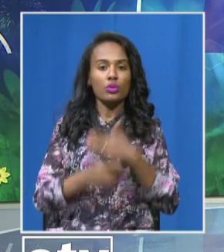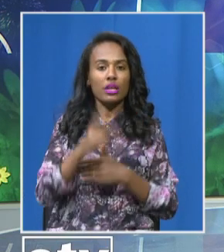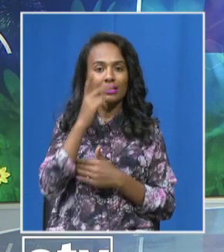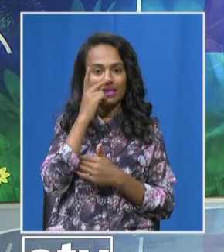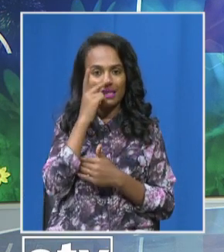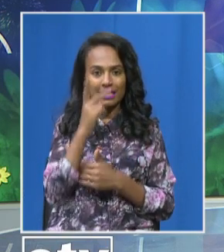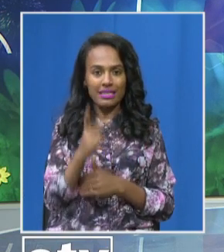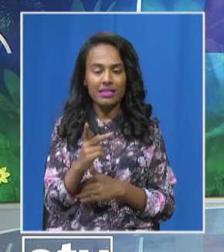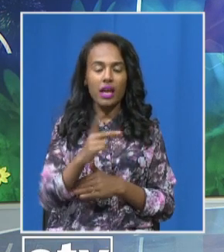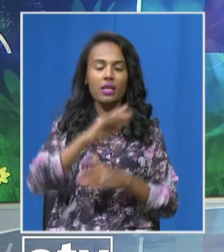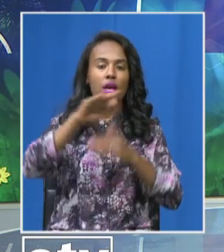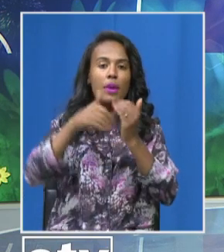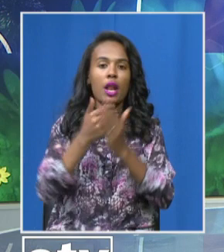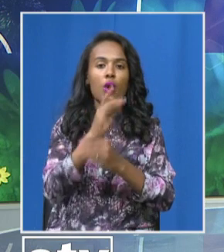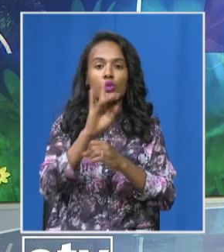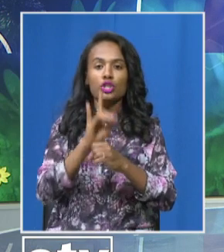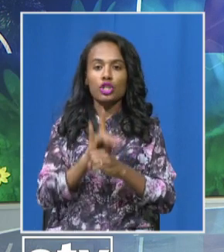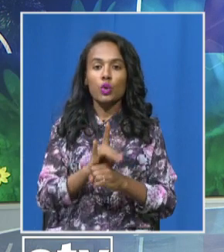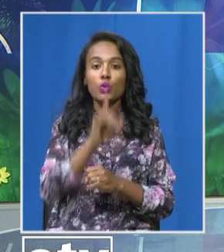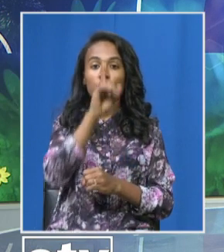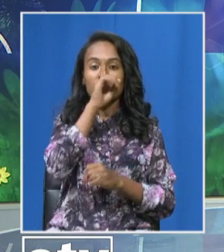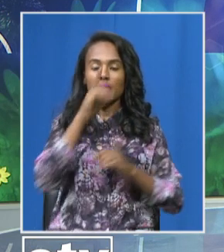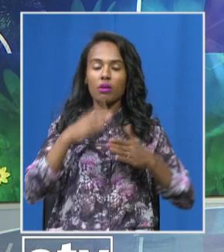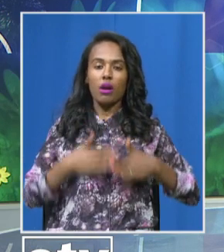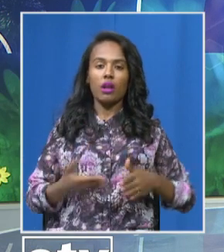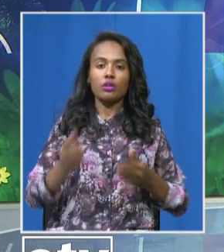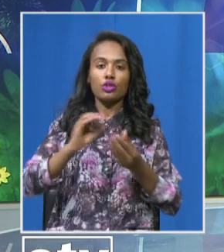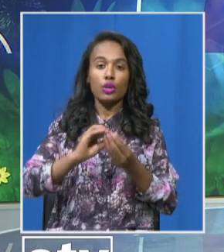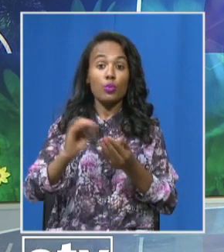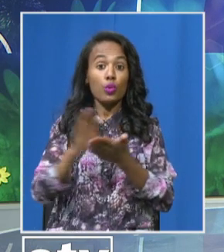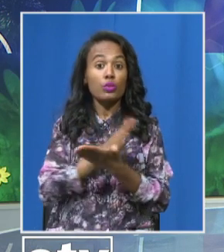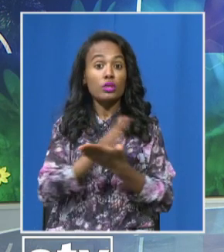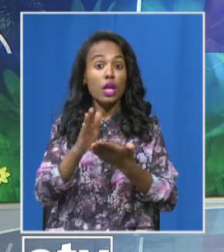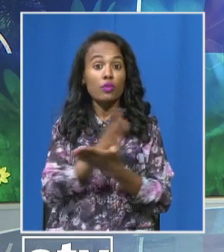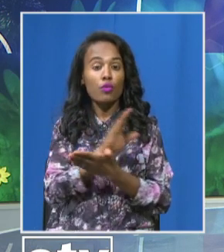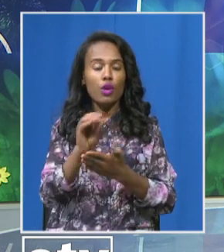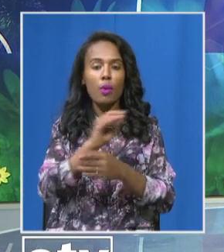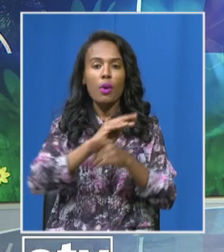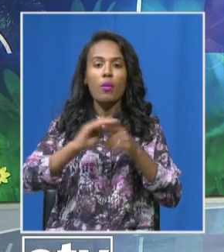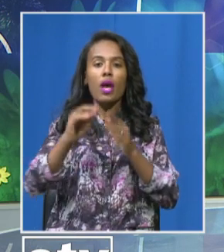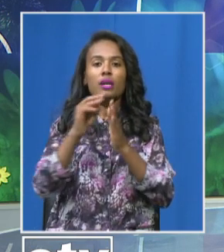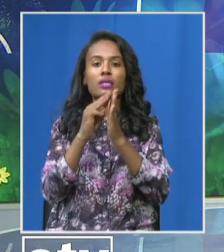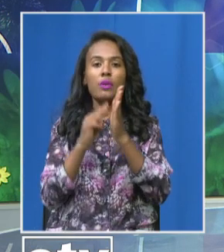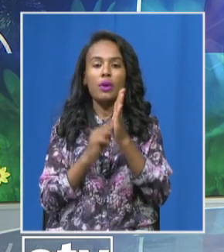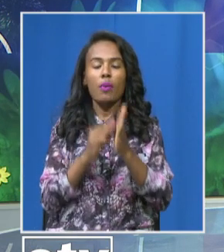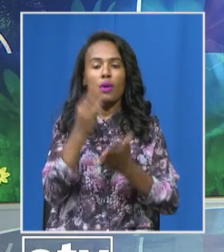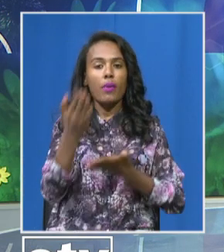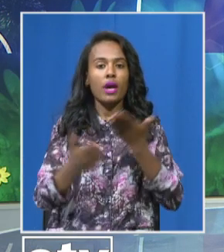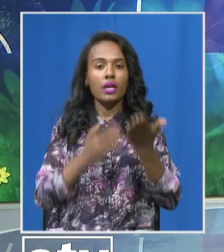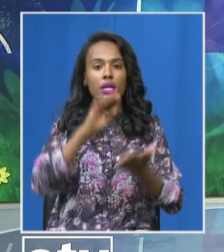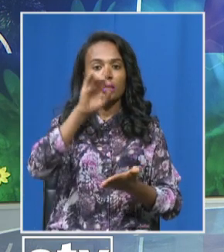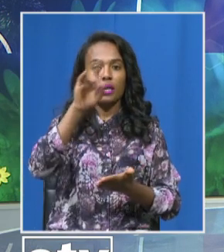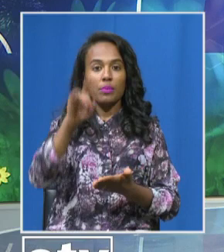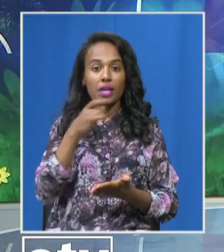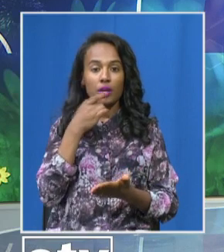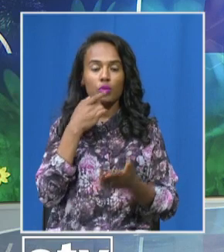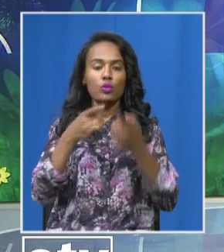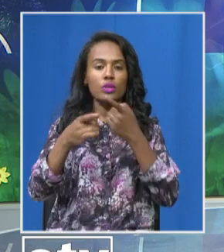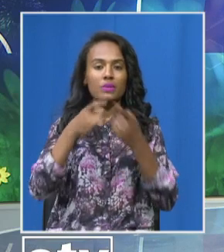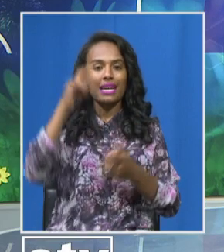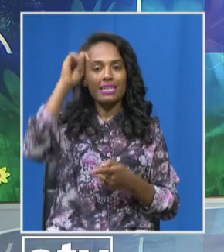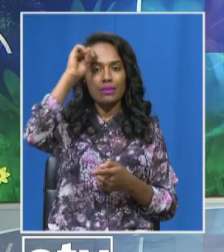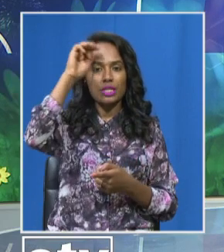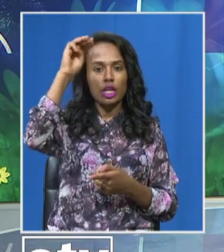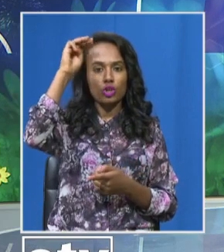እንዲታጀብ የመላውን ዜጎች የጸጥታ አካላትን ጭምር ርብርብና በሙያ ስነ ምግባር ማገልገል እንደሚጠይቅ ነው ርዕሰ መስተዳድር